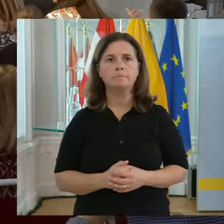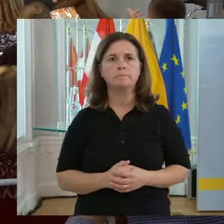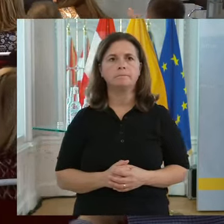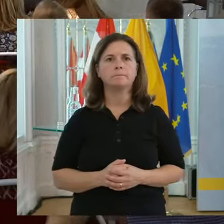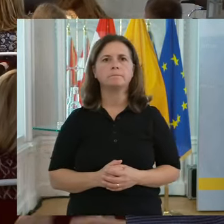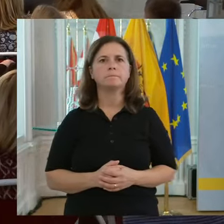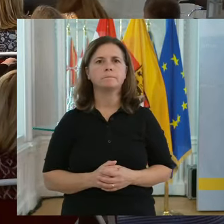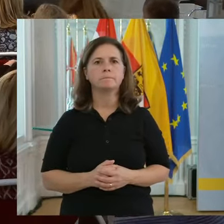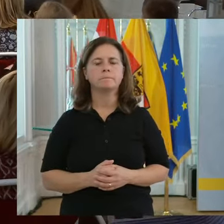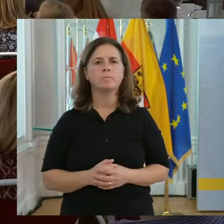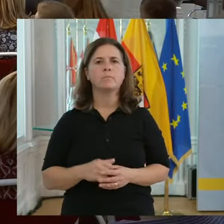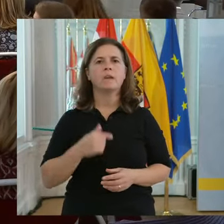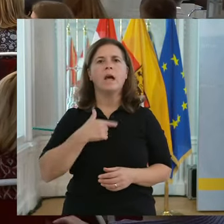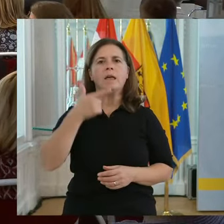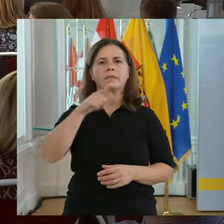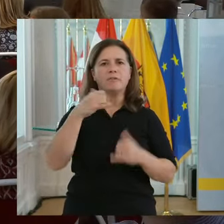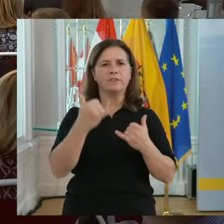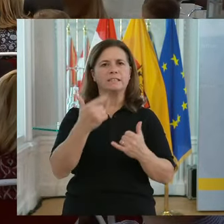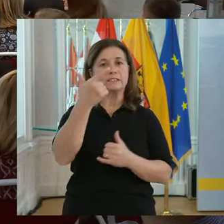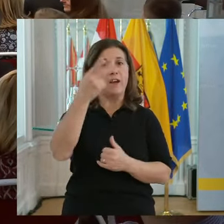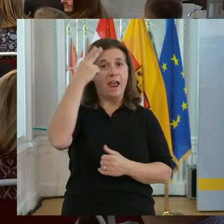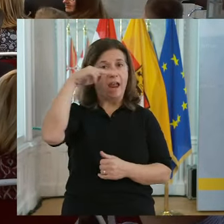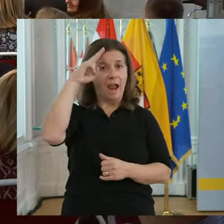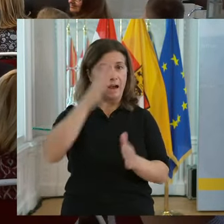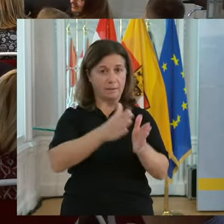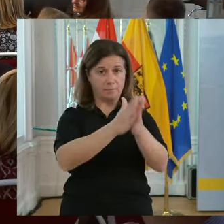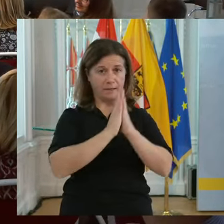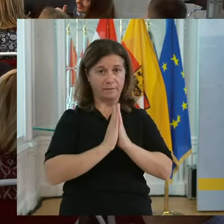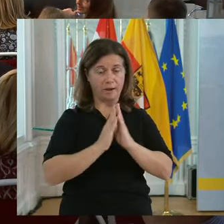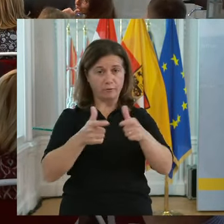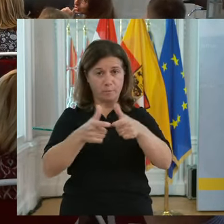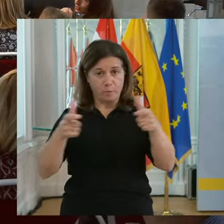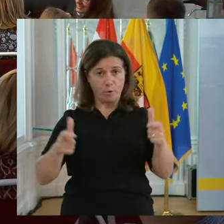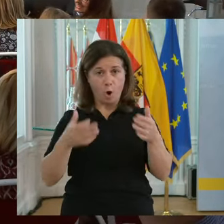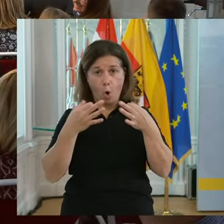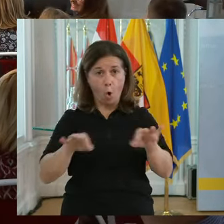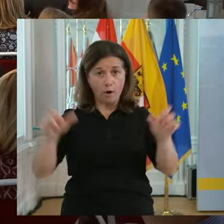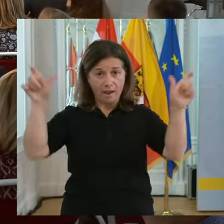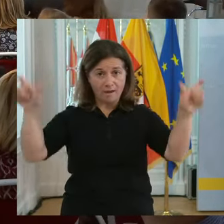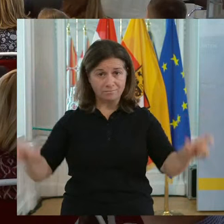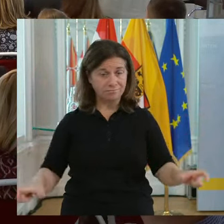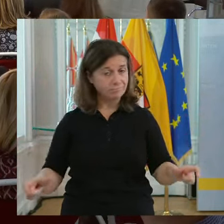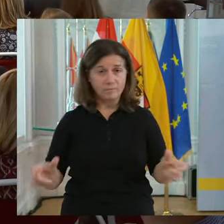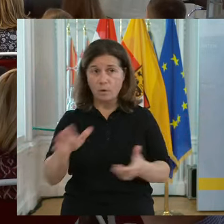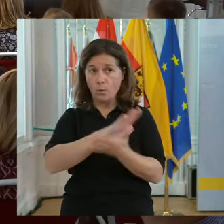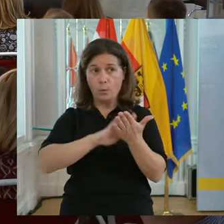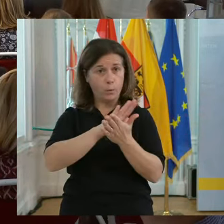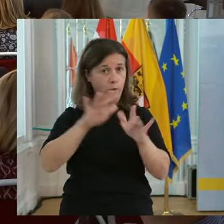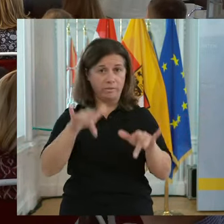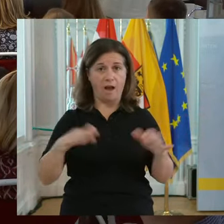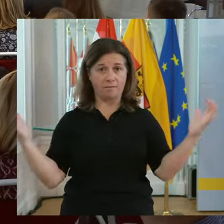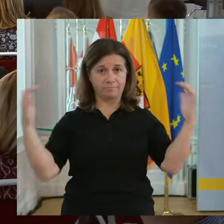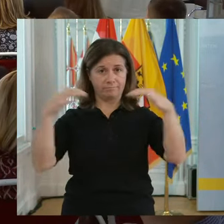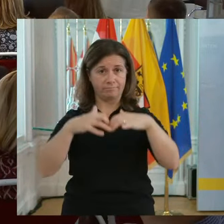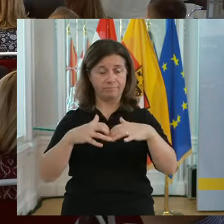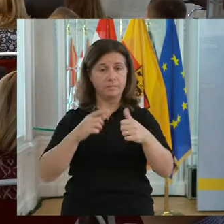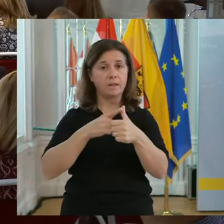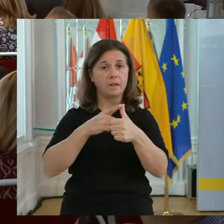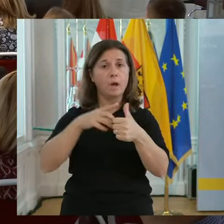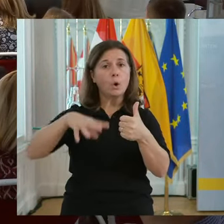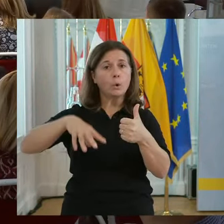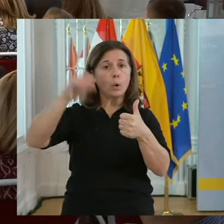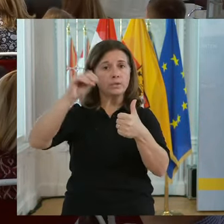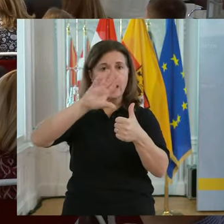Ja, und damit darf ich jetzt zwei Herren auf die Bühne bitten, ohne die wir alle vermutlich heute nicht hier wären. Ich spreche vom Gründer des